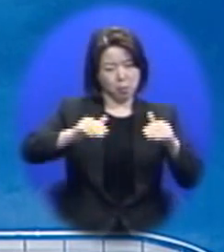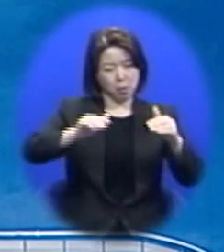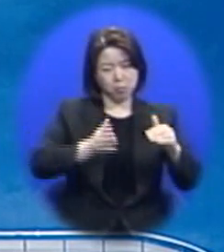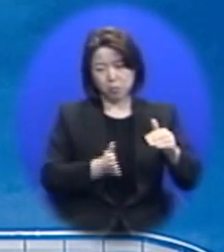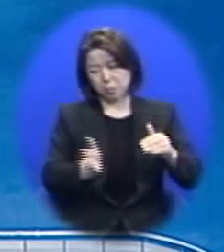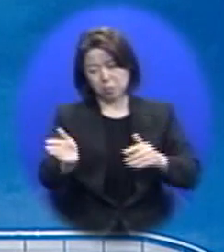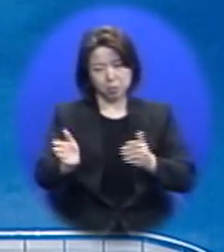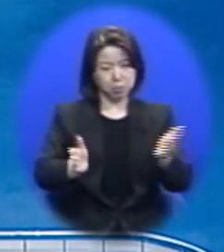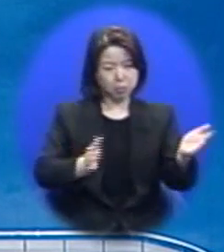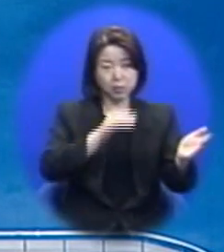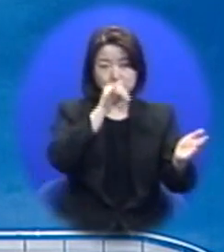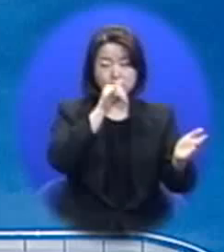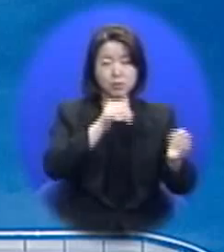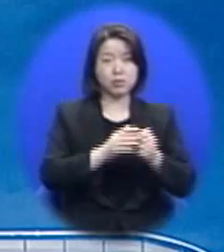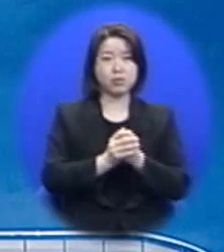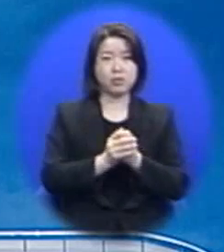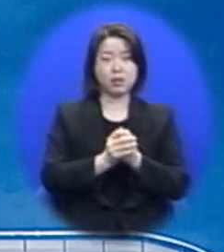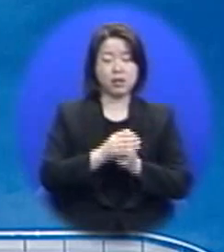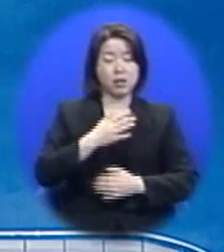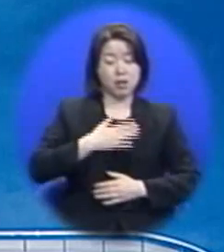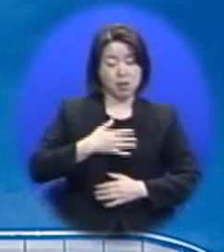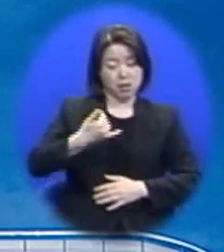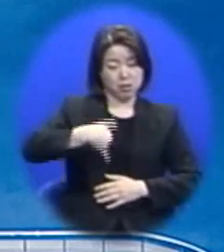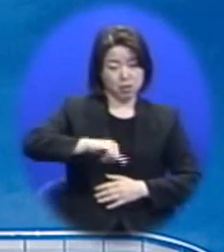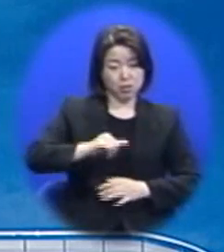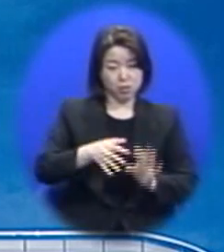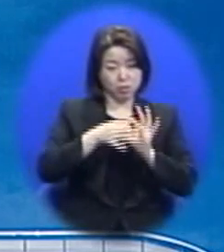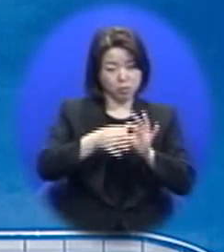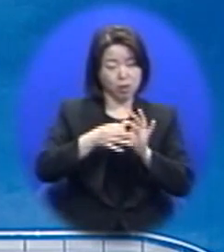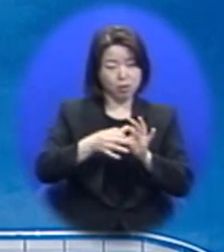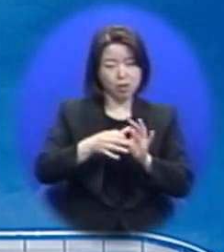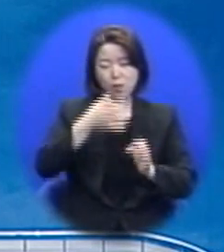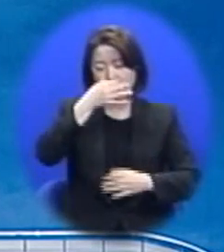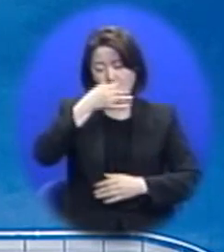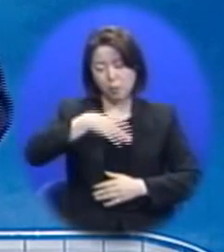있습니다. 자녀와의 관계는 너무 힘들어져 있습니다.